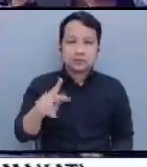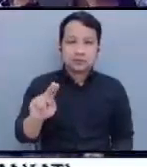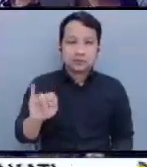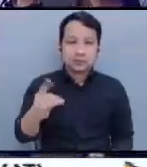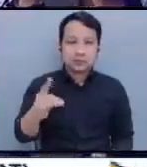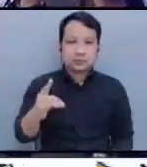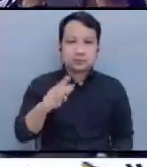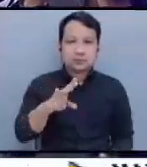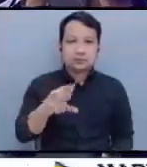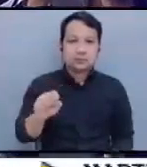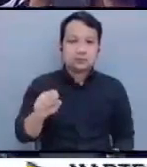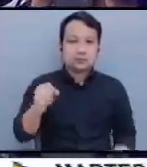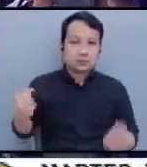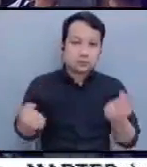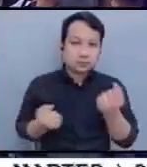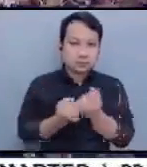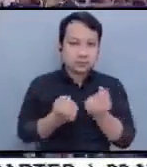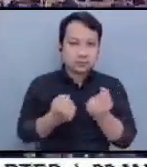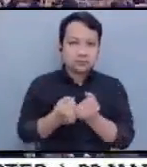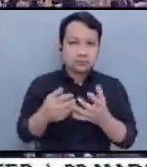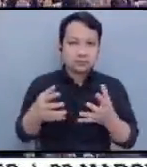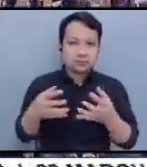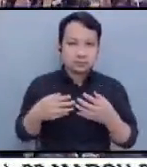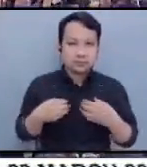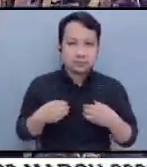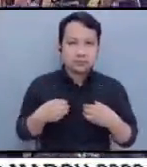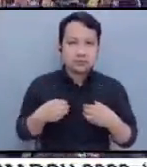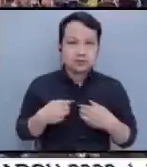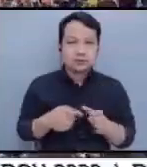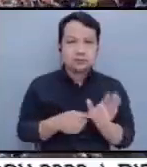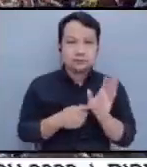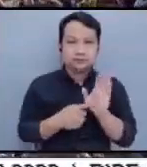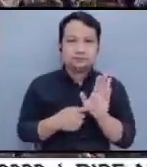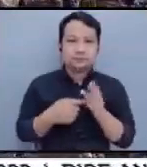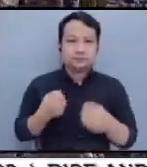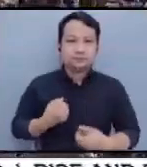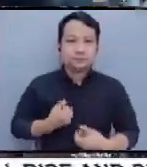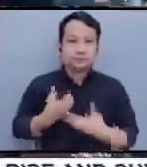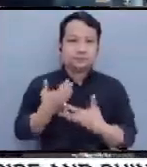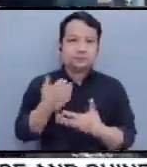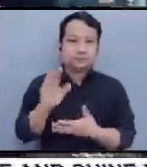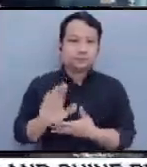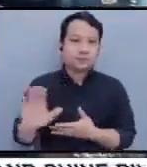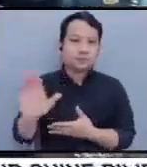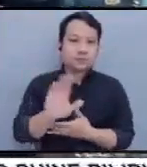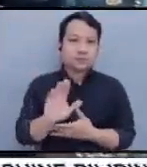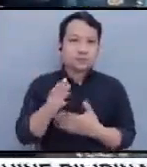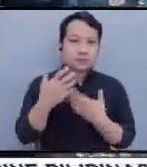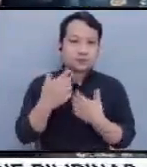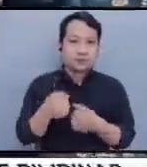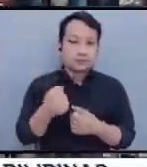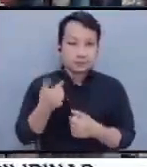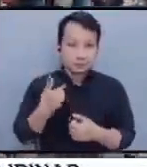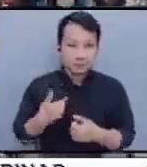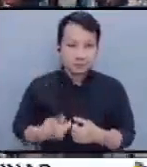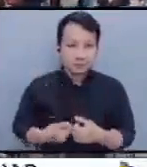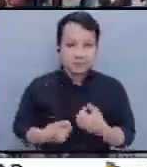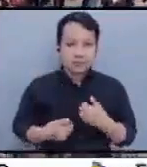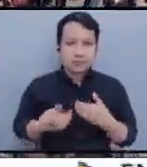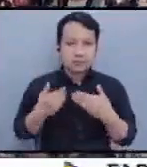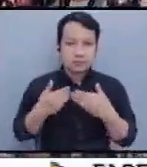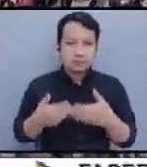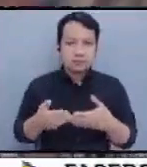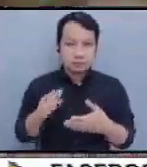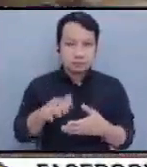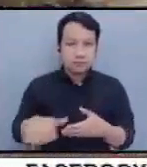ang suportang kanyang natatanggap, ang nagsisilbing inspirasyon at nagbibigay ng lakas ng loob para ipagpatuloy